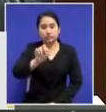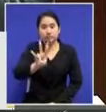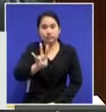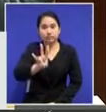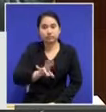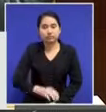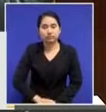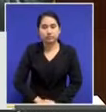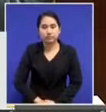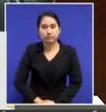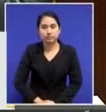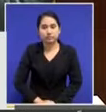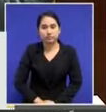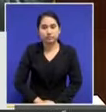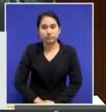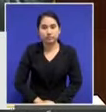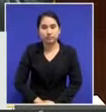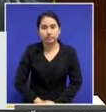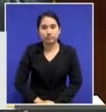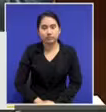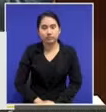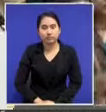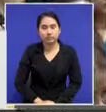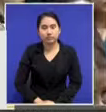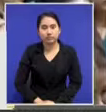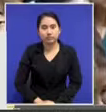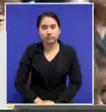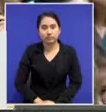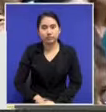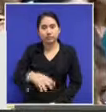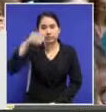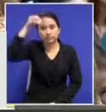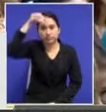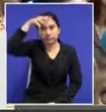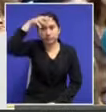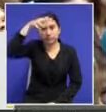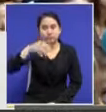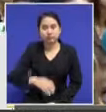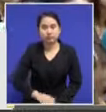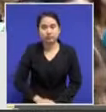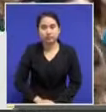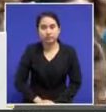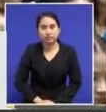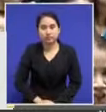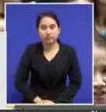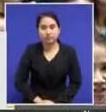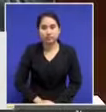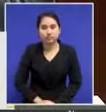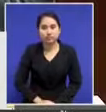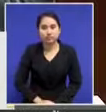427นางมุกดาพงสมบัติน ายธนาธรจึงรุ่งเรืองจิต